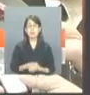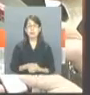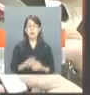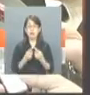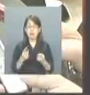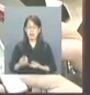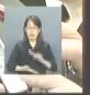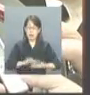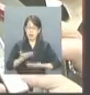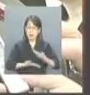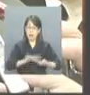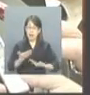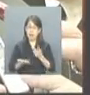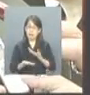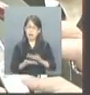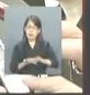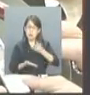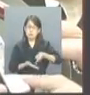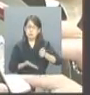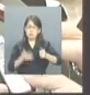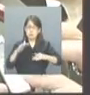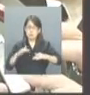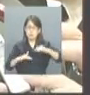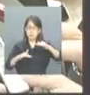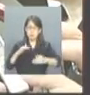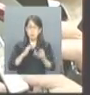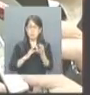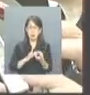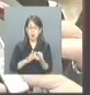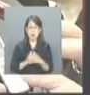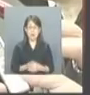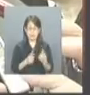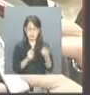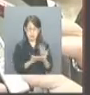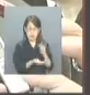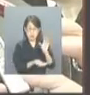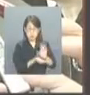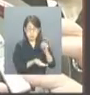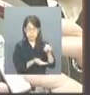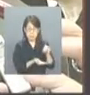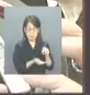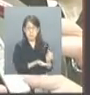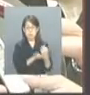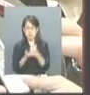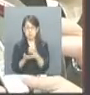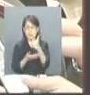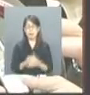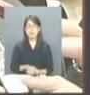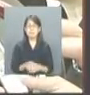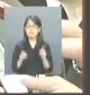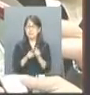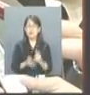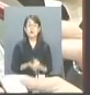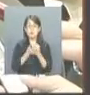พืชผลการเกษตรไม่ผันผวนมากนักเนี่ยความเป็นไปได้ของกองทุนนี้ก็น่าจะมีสูงนะครับอันนี้ก็ถือว่าเป็นการสร้างภูมิคุ้มกัน